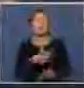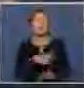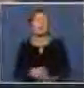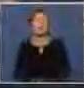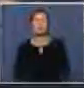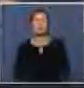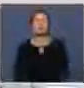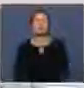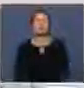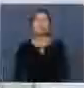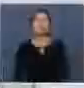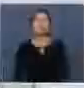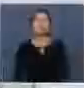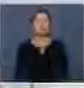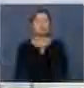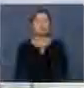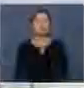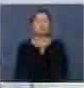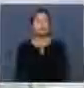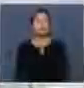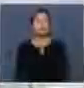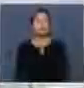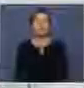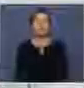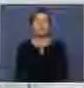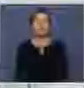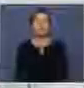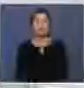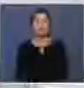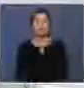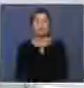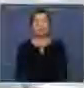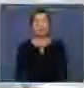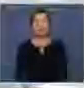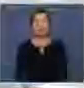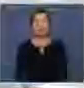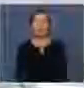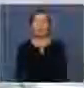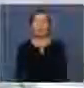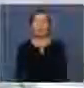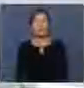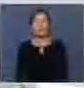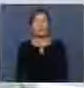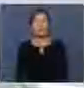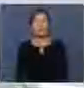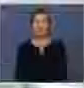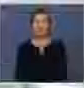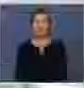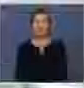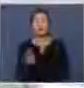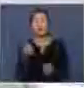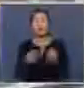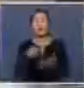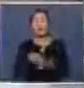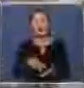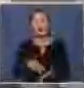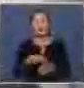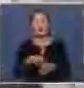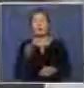тек орынды беріп қойдық, осы жақтан сата беріп. Біз наценка қойсақ, одан да қымбат болып кетеді. Напрямой сатып отыр, біз посредника.